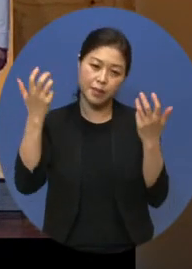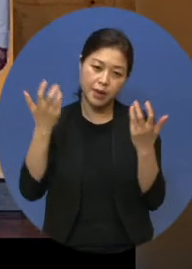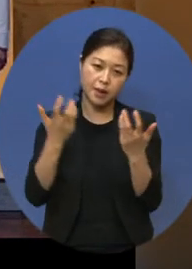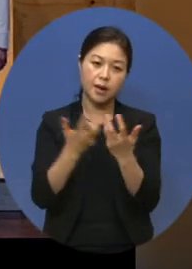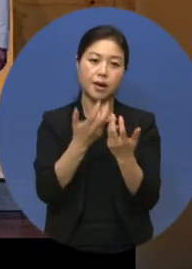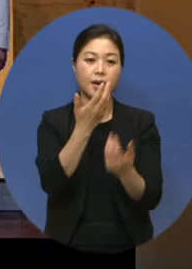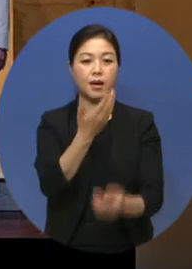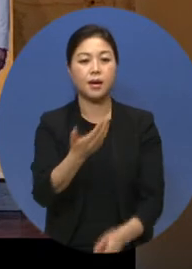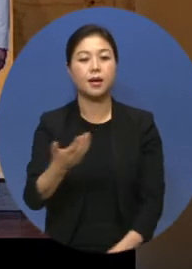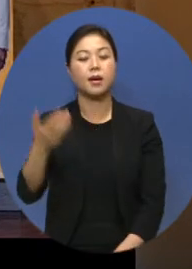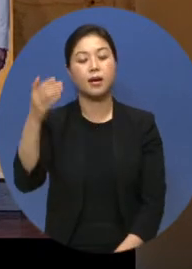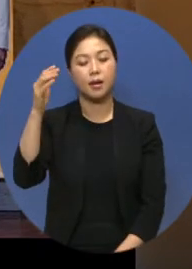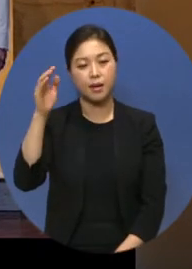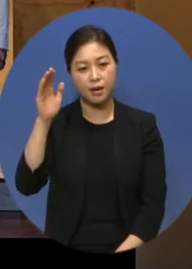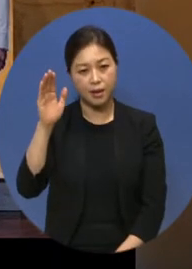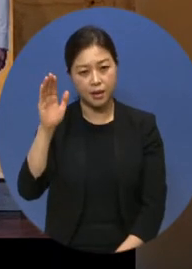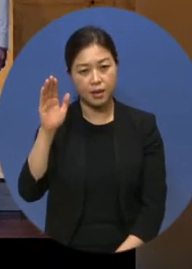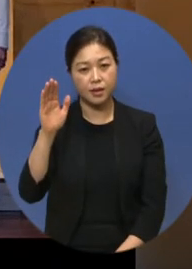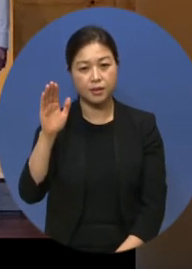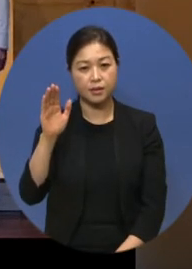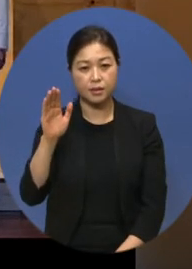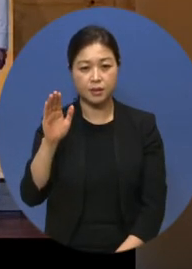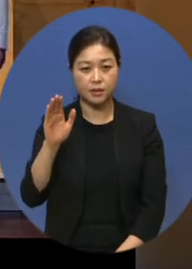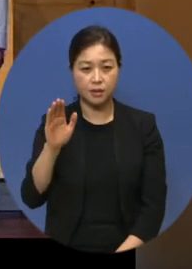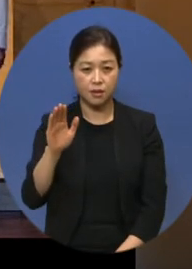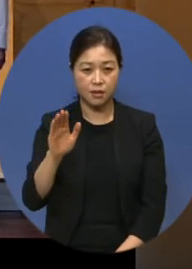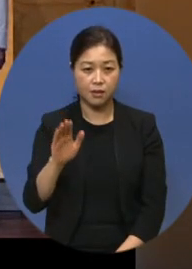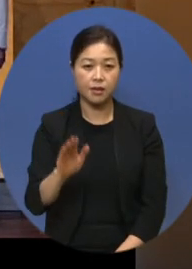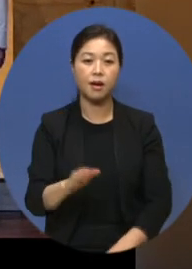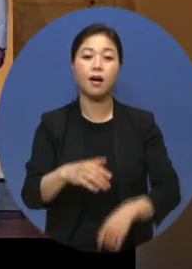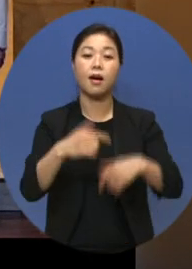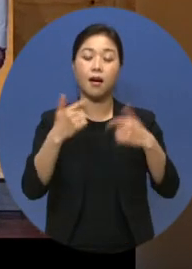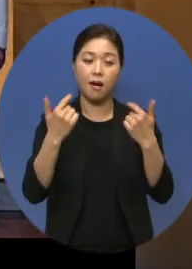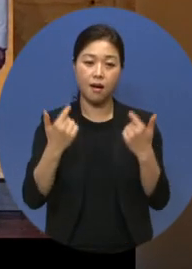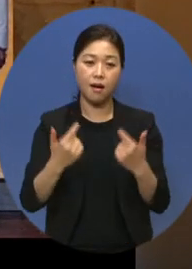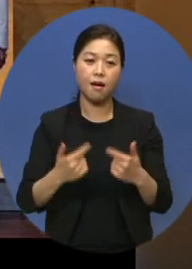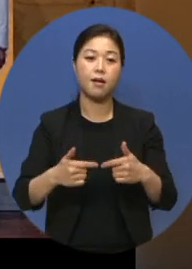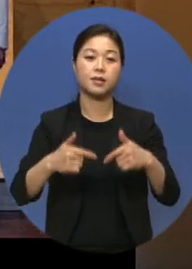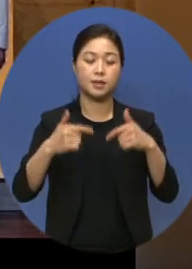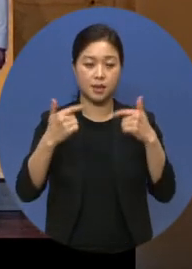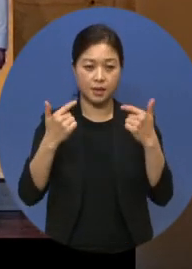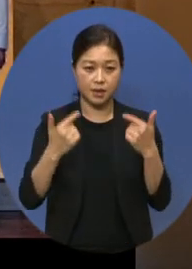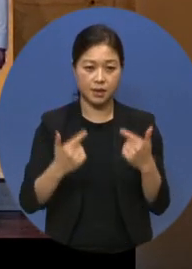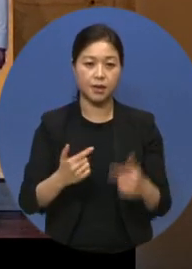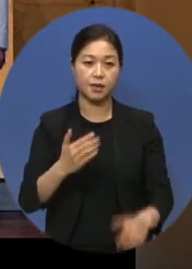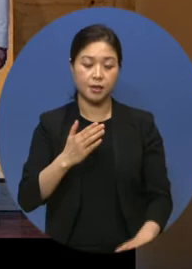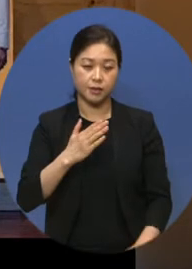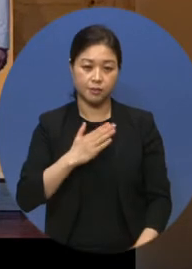아멘.